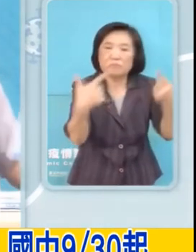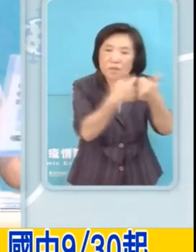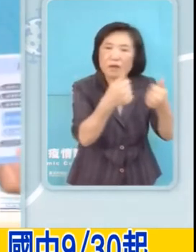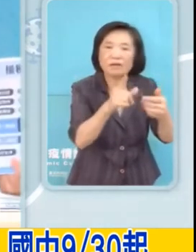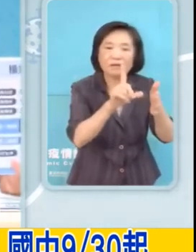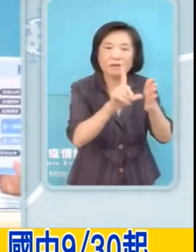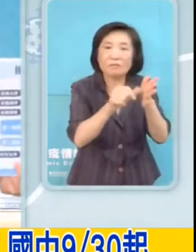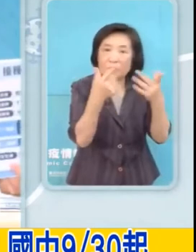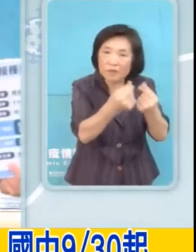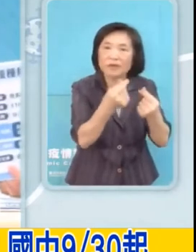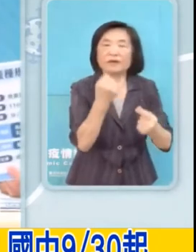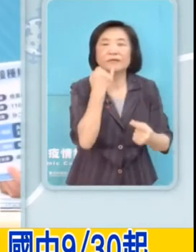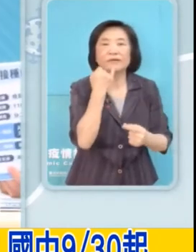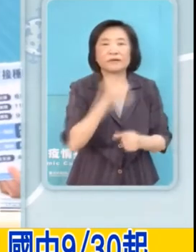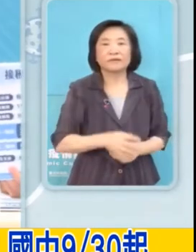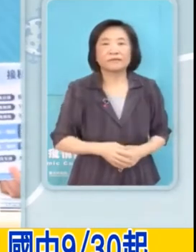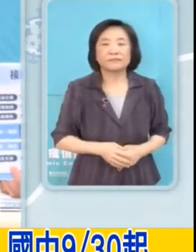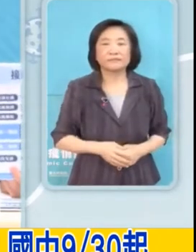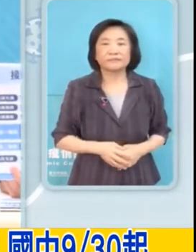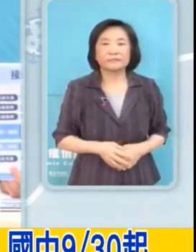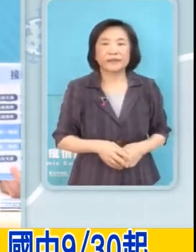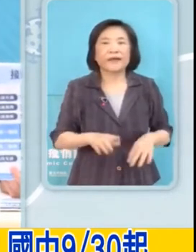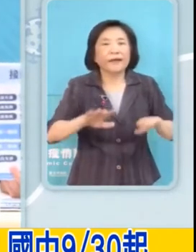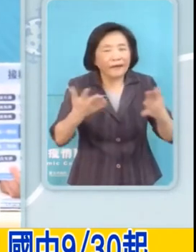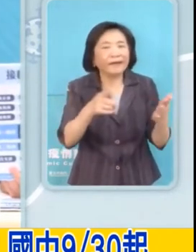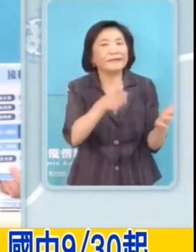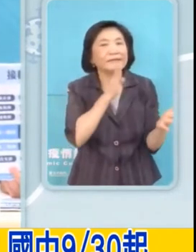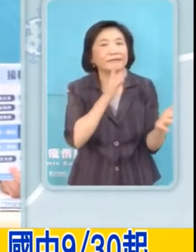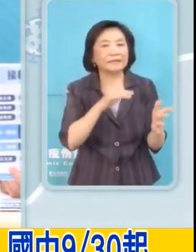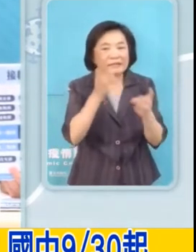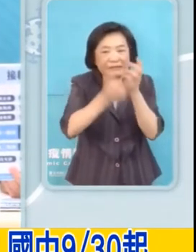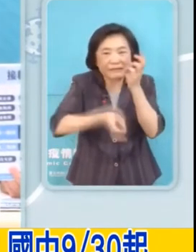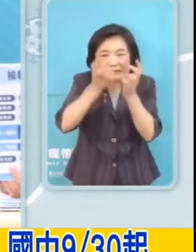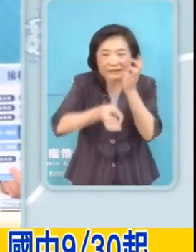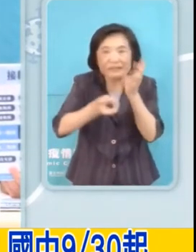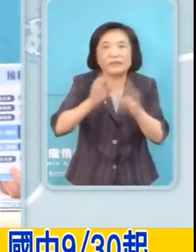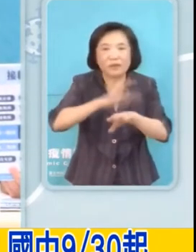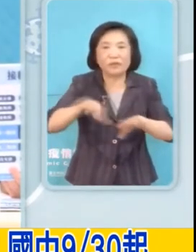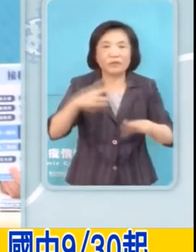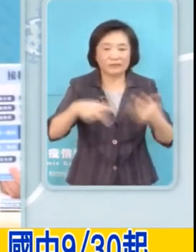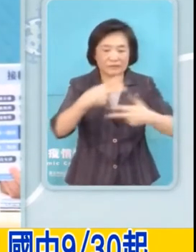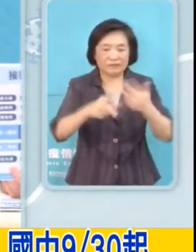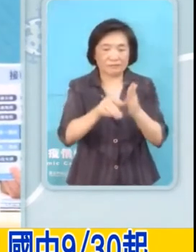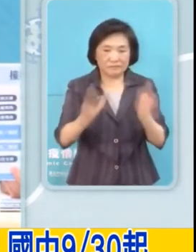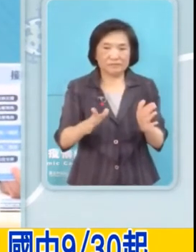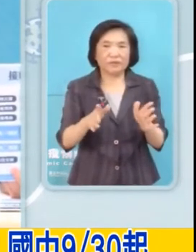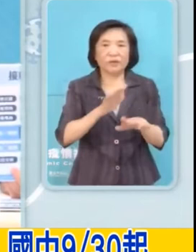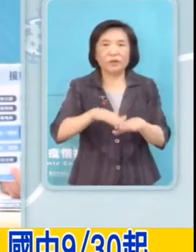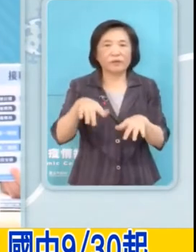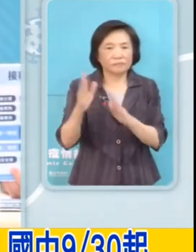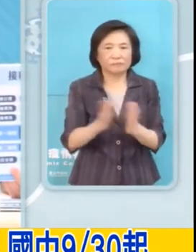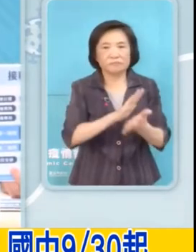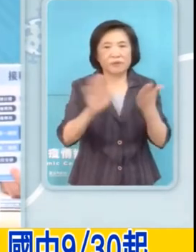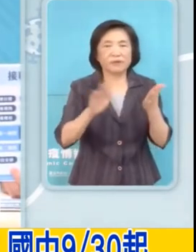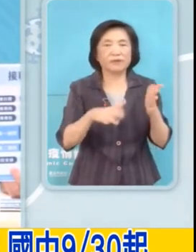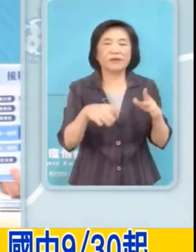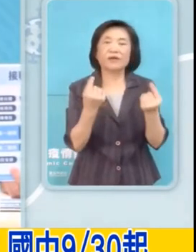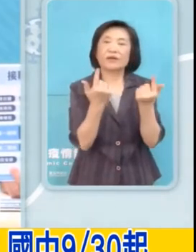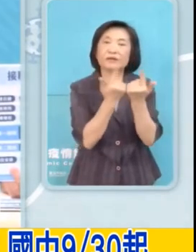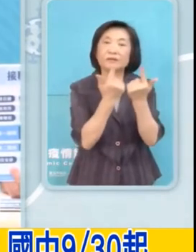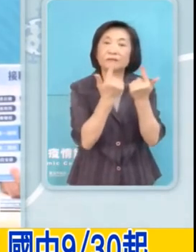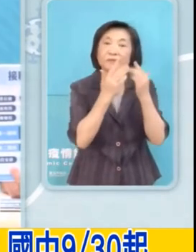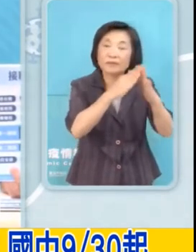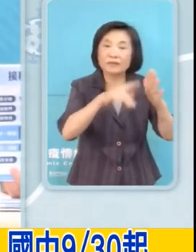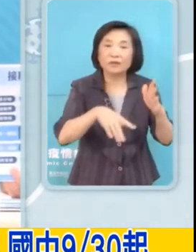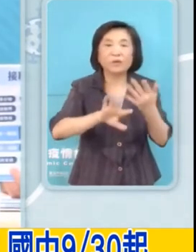的哦，大原则是这样的，不过我知道还很多细节要在这两个礼拜内要处理，比方说台北是有很多外